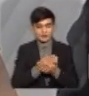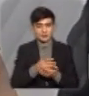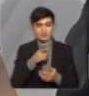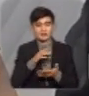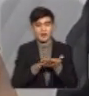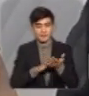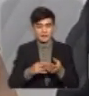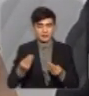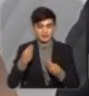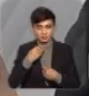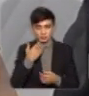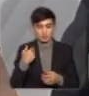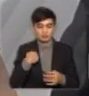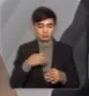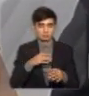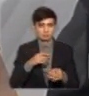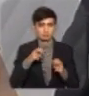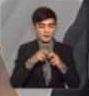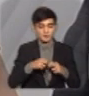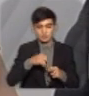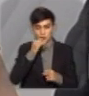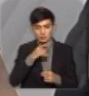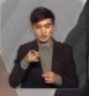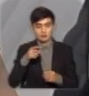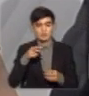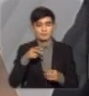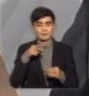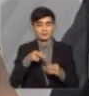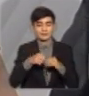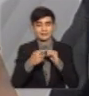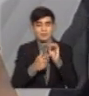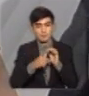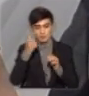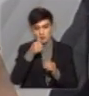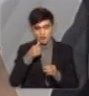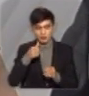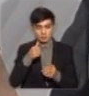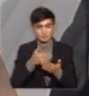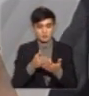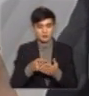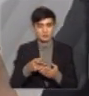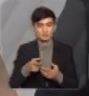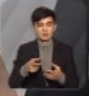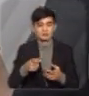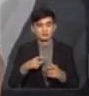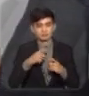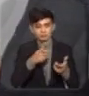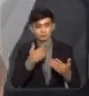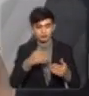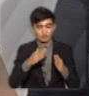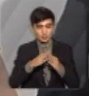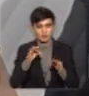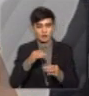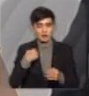хат келіп түспесе біз тексере алмаймыз. Және де оны 16 жылы, 17 жылы табысталған. Ол кезде біздің